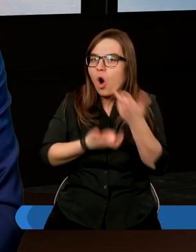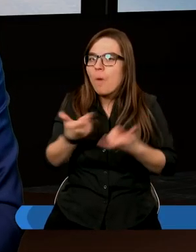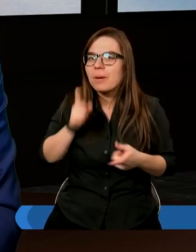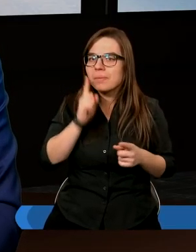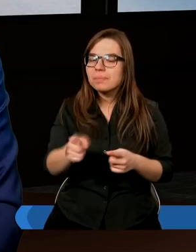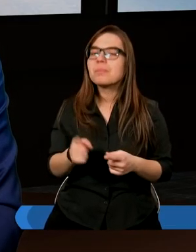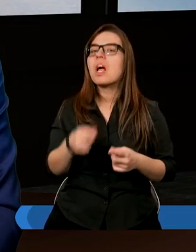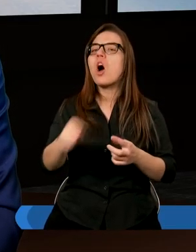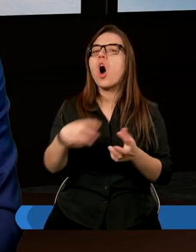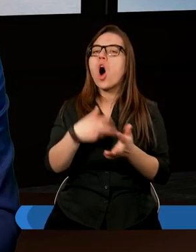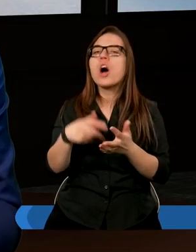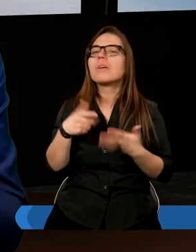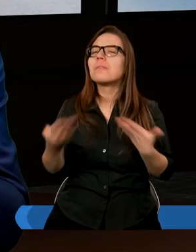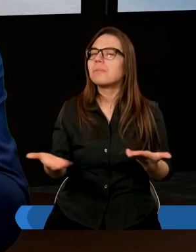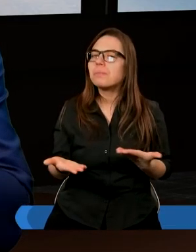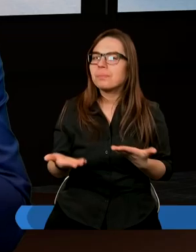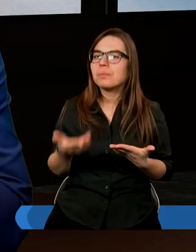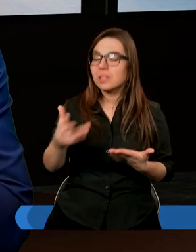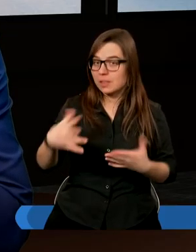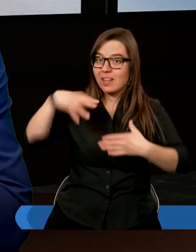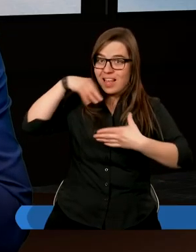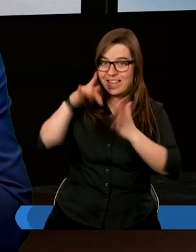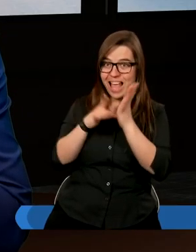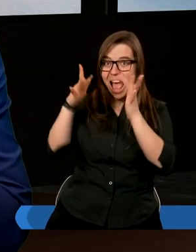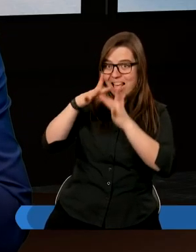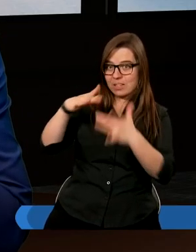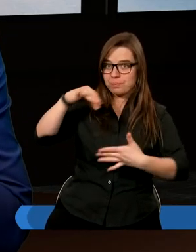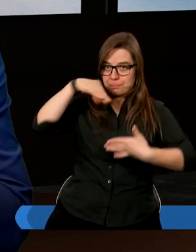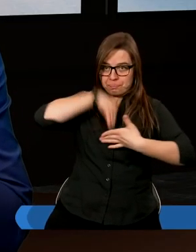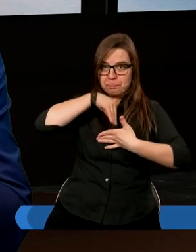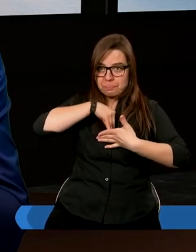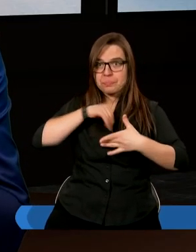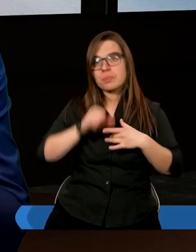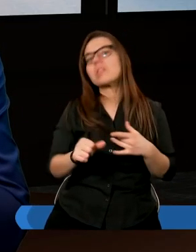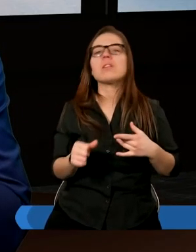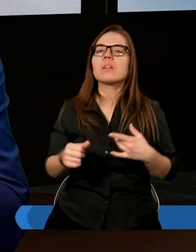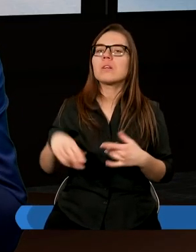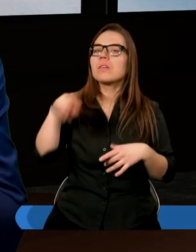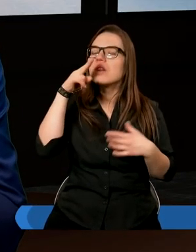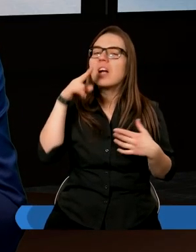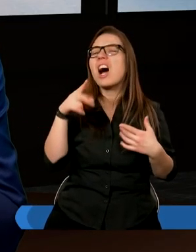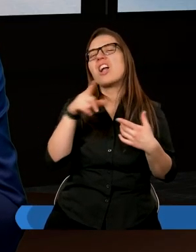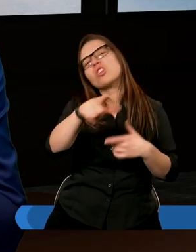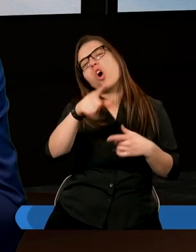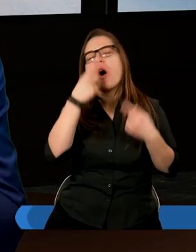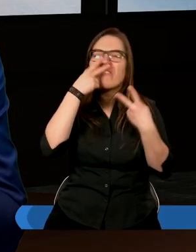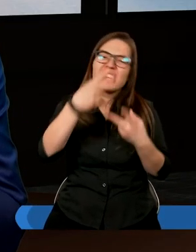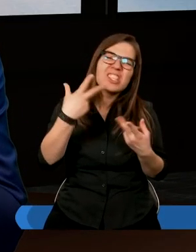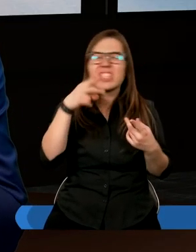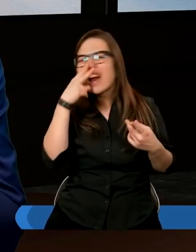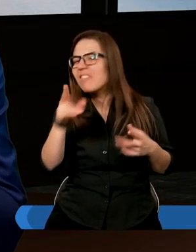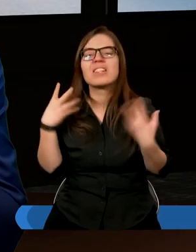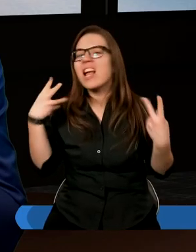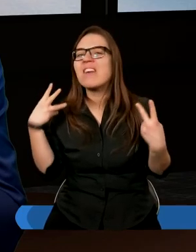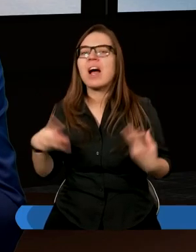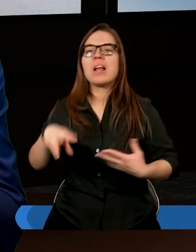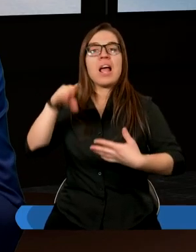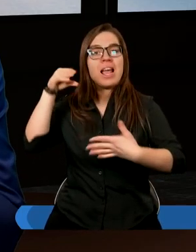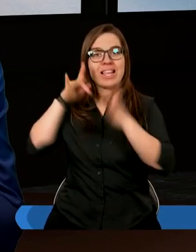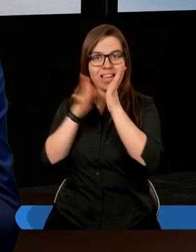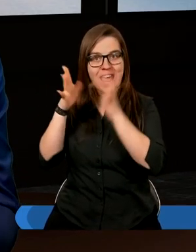I właśnie o chodzi, że wtedy, kiedy świeci Jezus w nas, wtedy my widzimy, nie widzimy, to nie jest ważne. Wtedy naprawdę jesteśmy